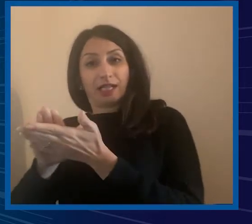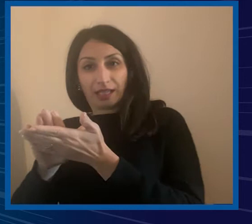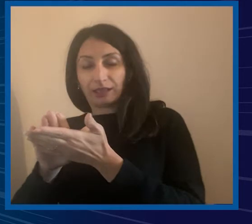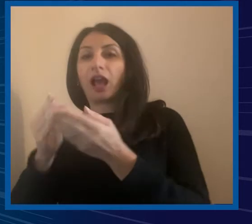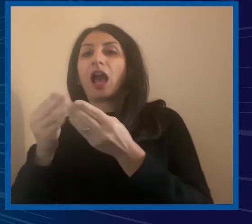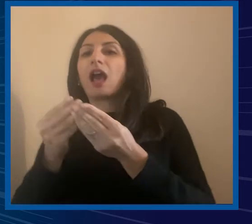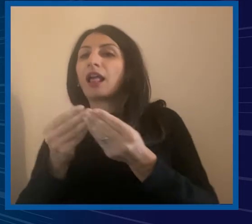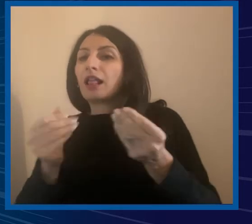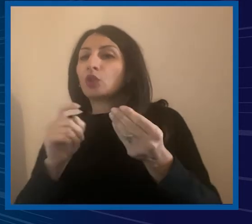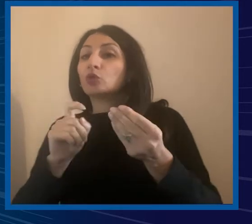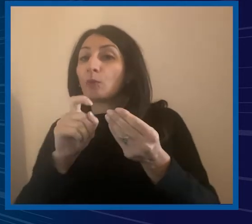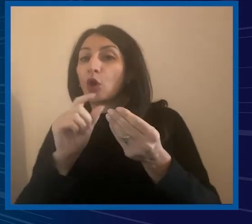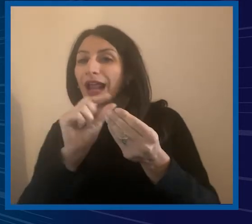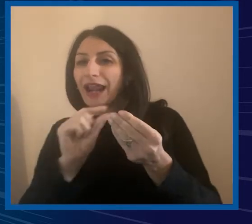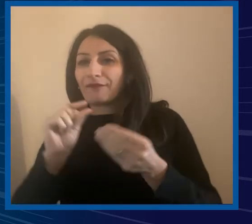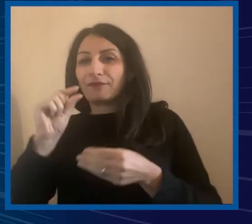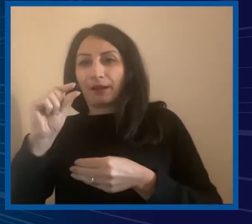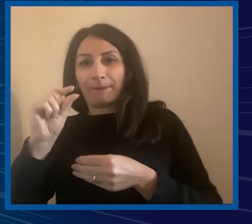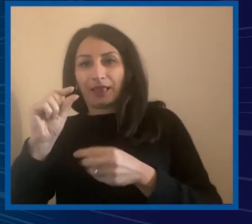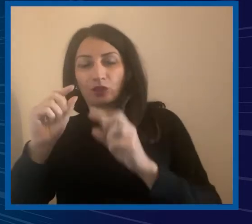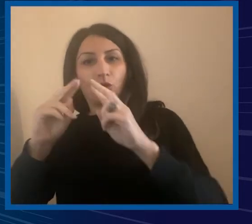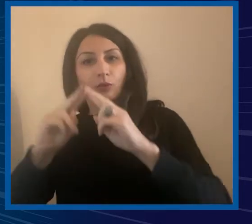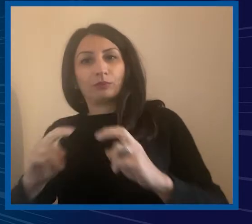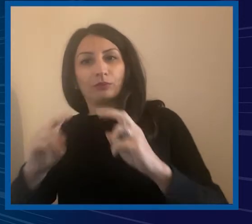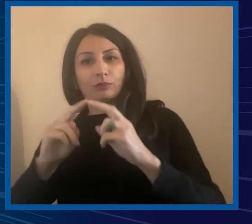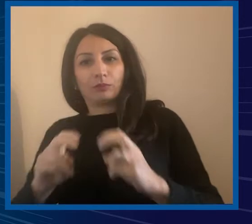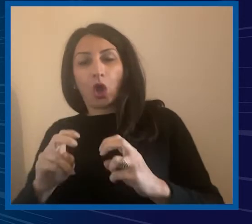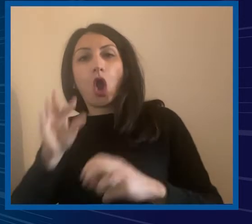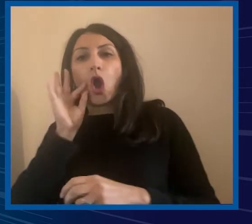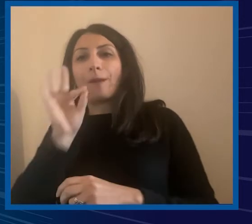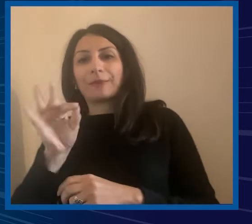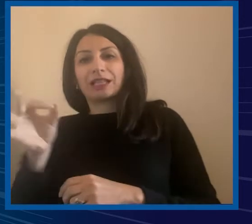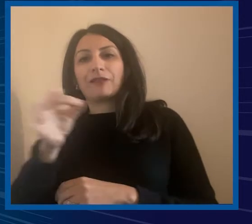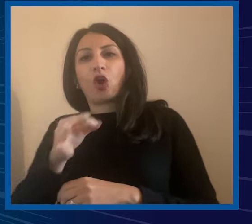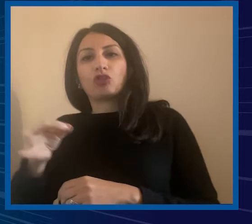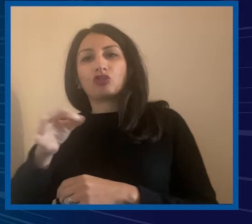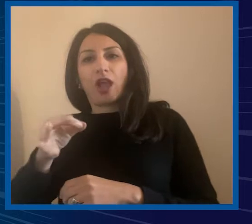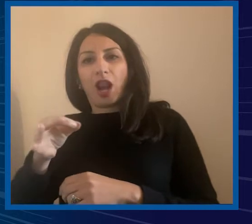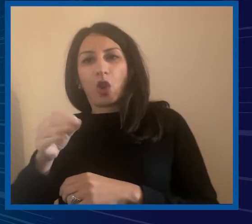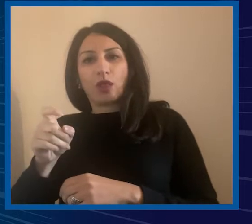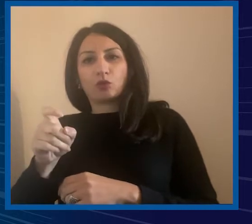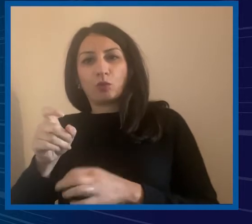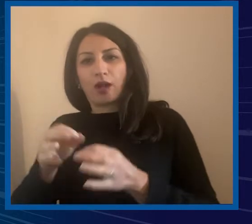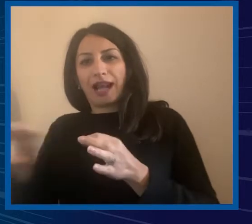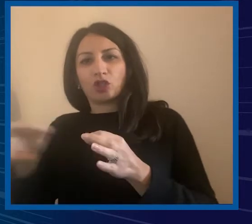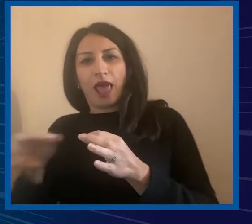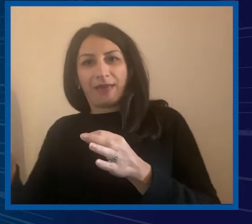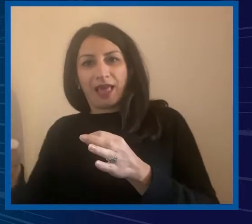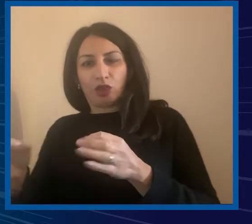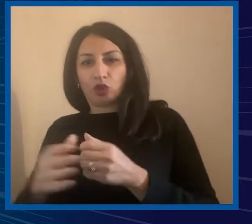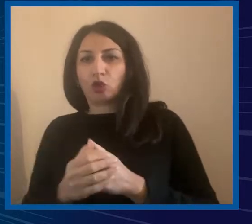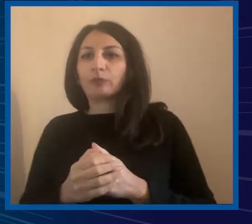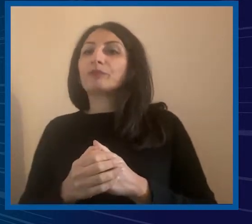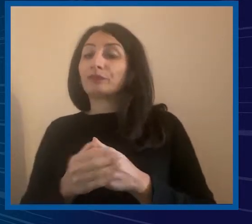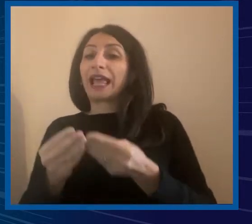un piccolo frammento del tessuto tumorale viene processato al fine di isolare le cellule neoplastiche.